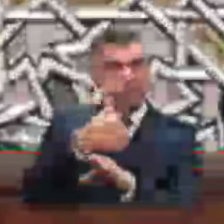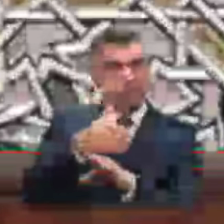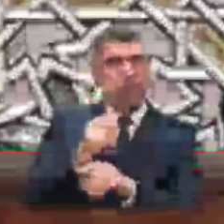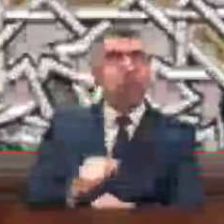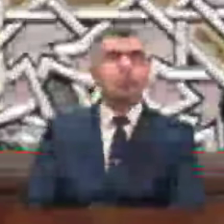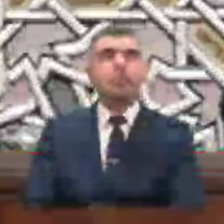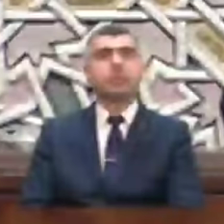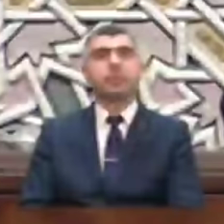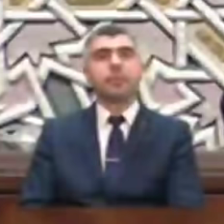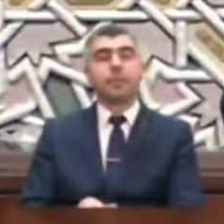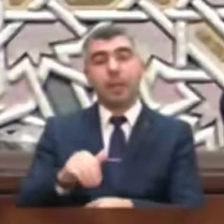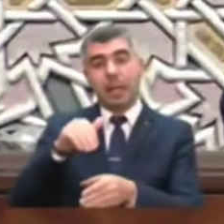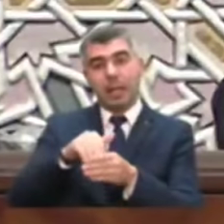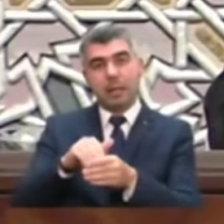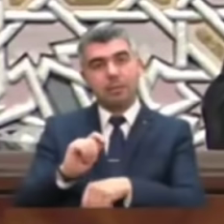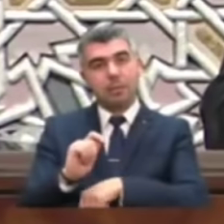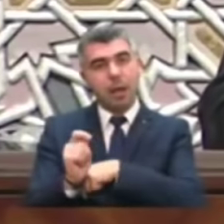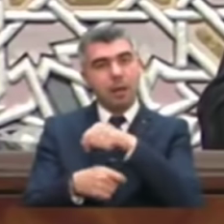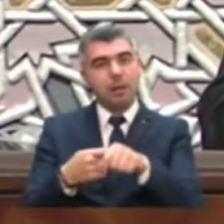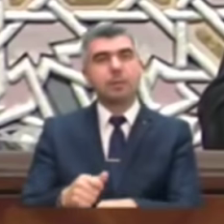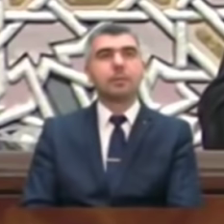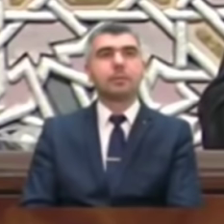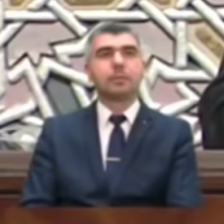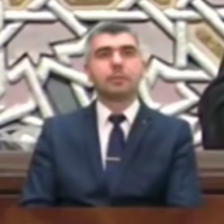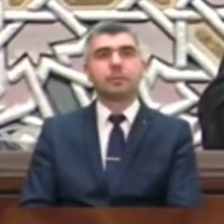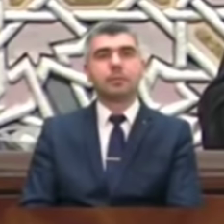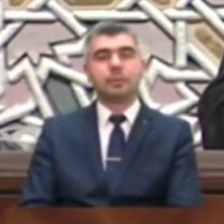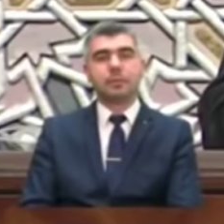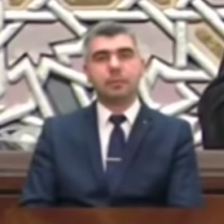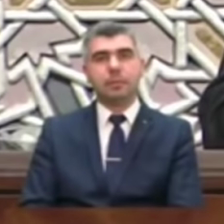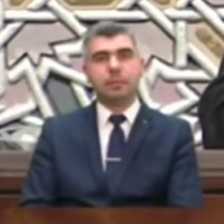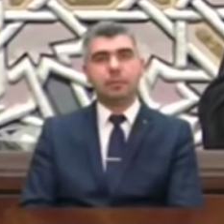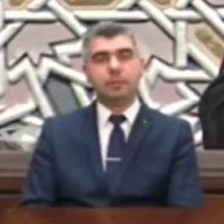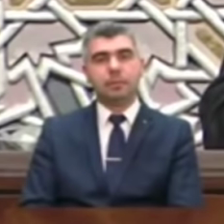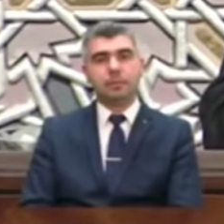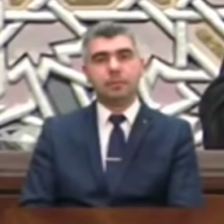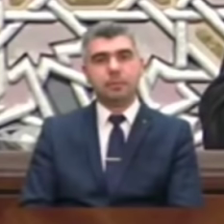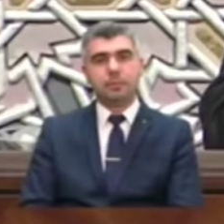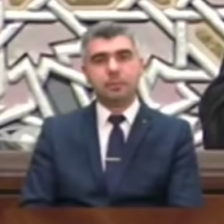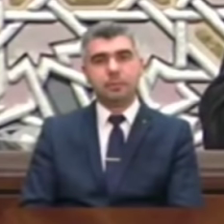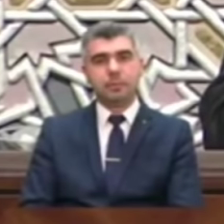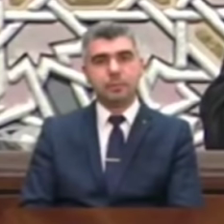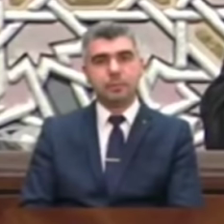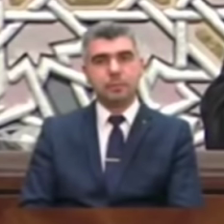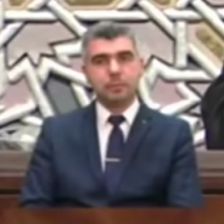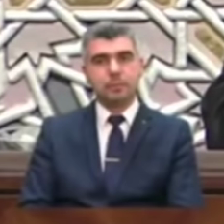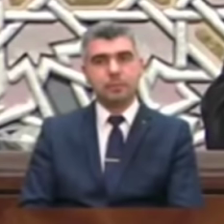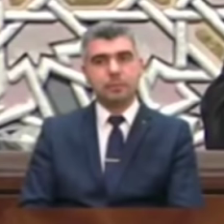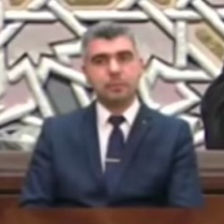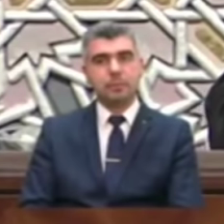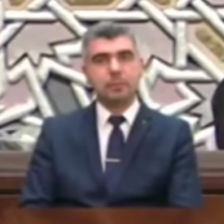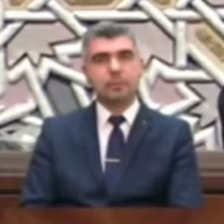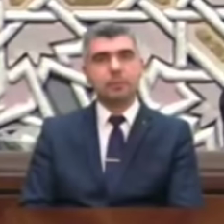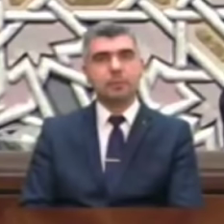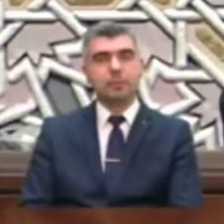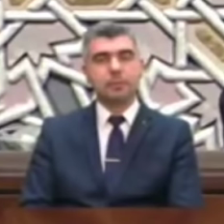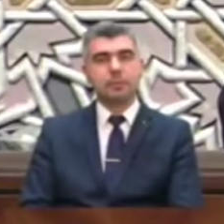المحترمين من الفريق الحركي، فليتفضل أحد واضع السؤال. تفضلي سيدة النائبة.